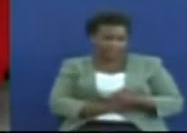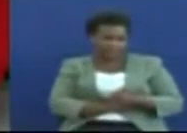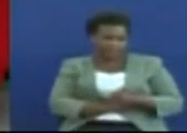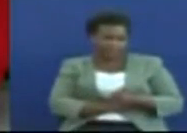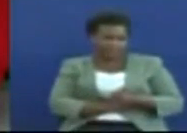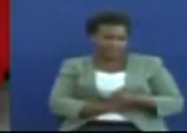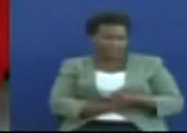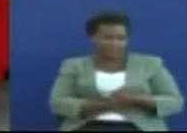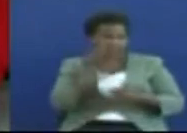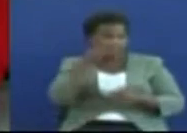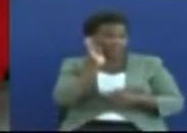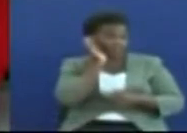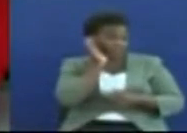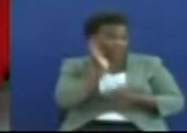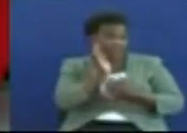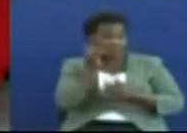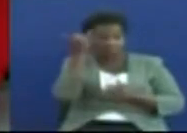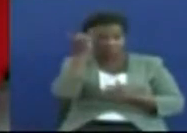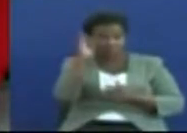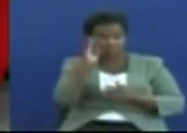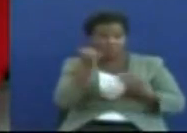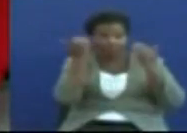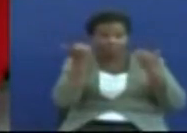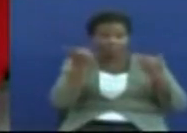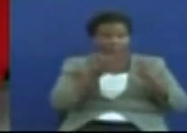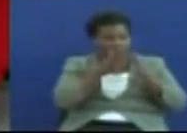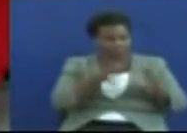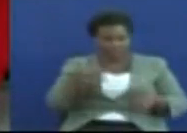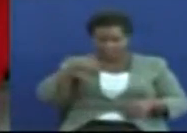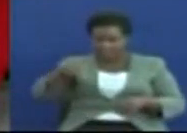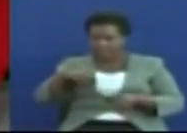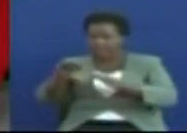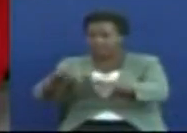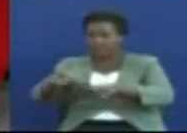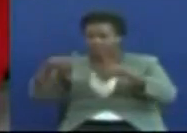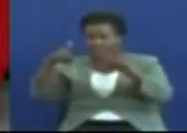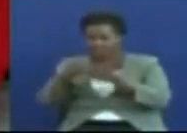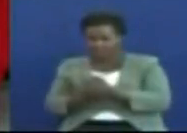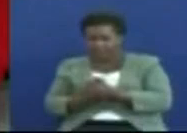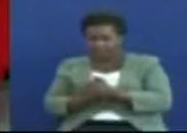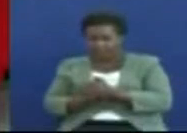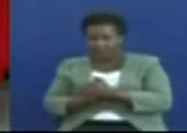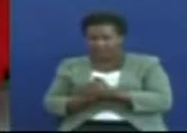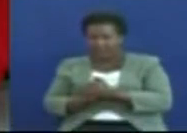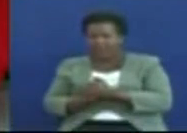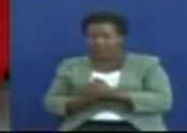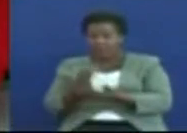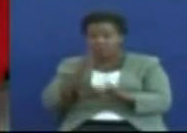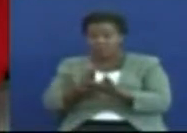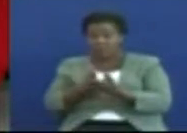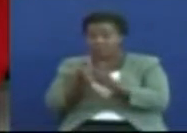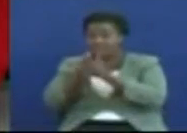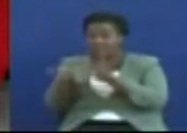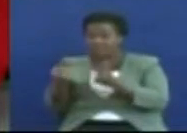jaji mkuu na usau wao na Sisi ni wabe naema tunay nafasi ya kuwe kufanya mabad ya sheria